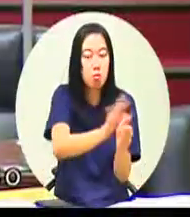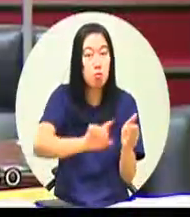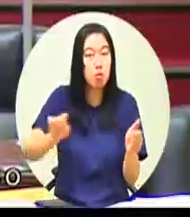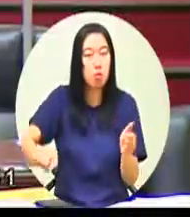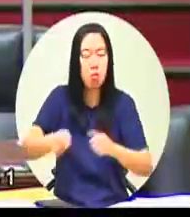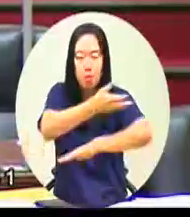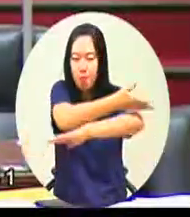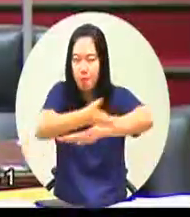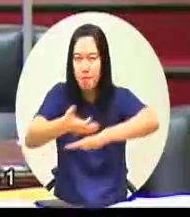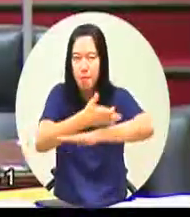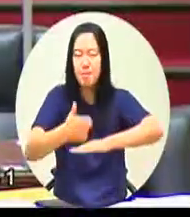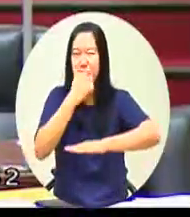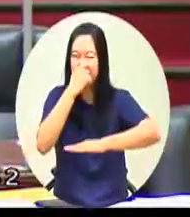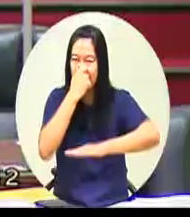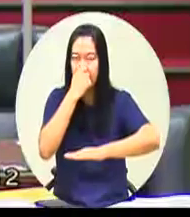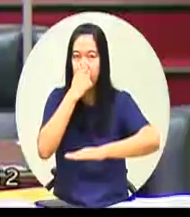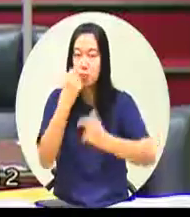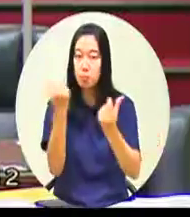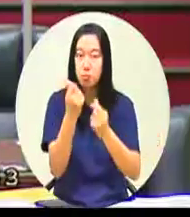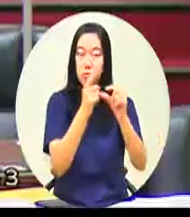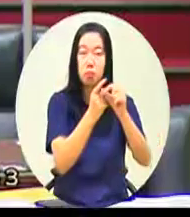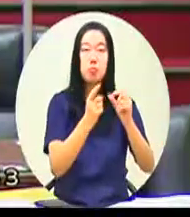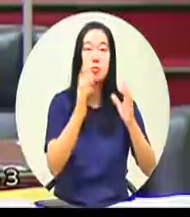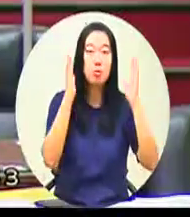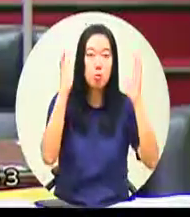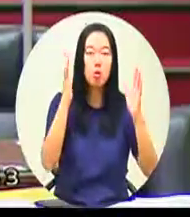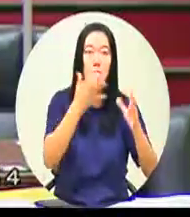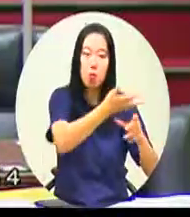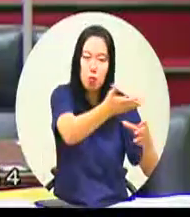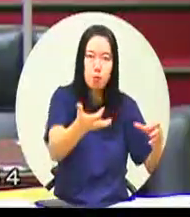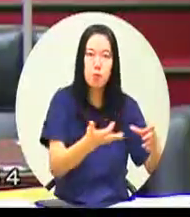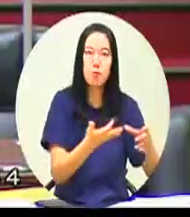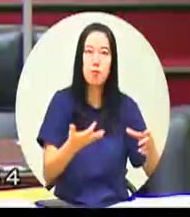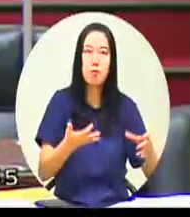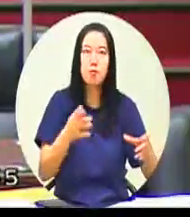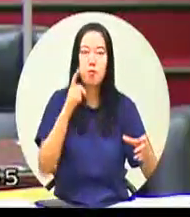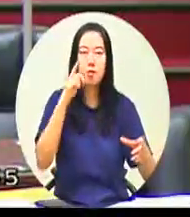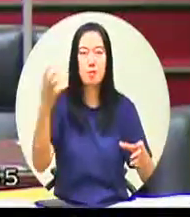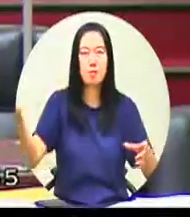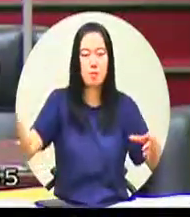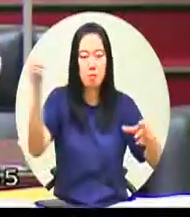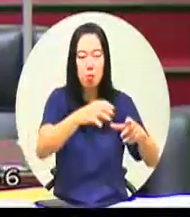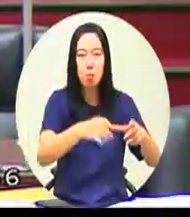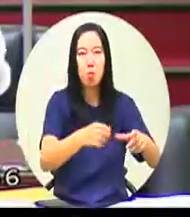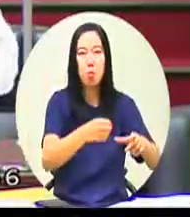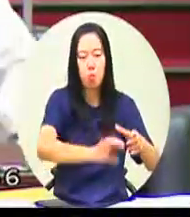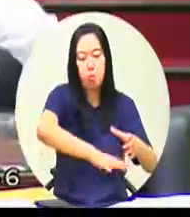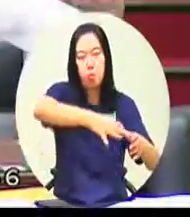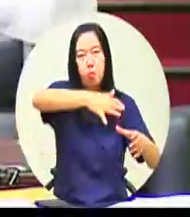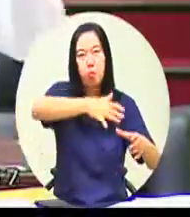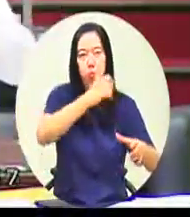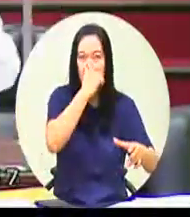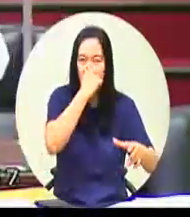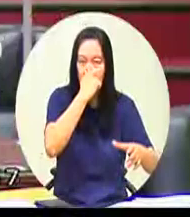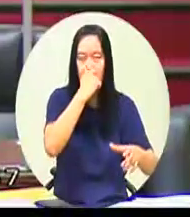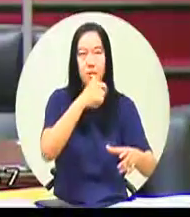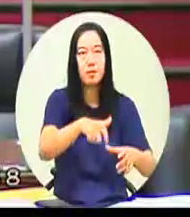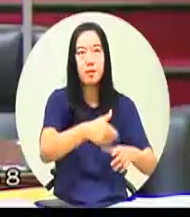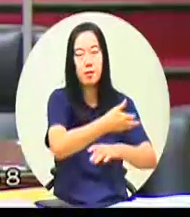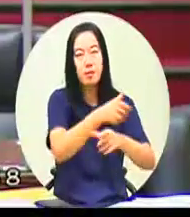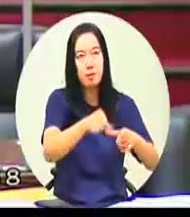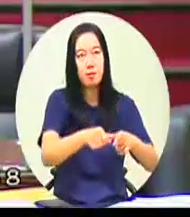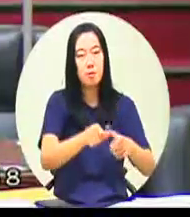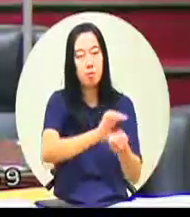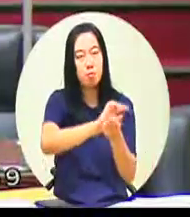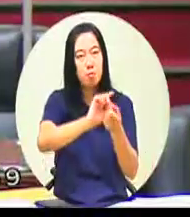塞，包括中政府都是有很多野莲类似这样的一个剪下来的东西流到中政府里面呢，